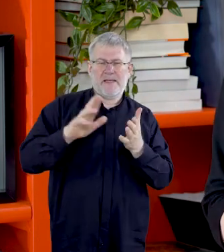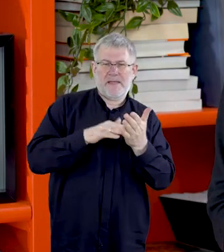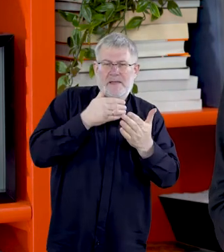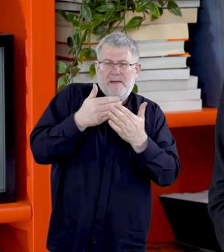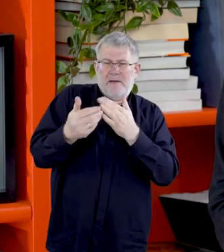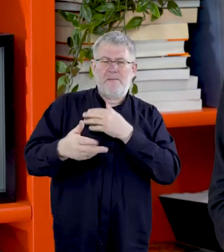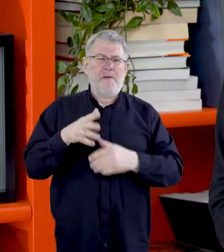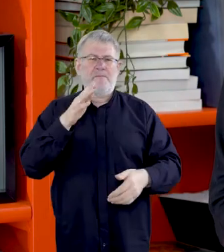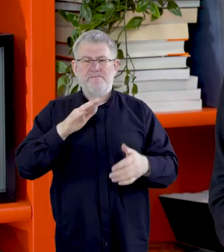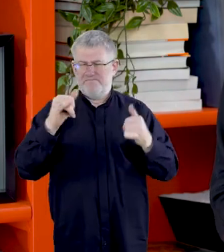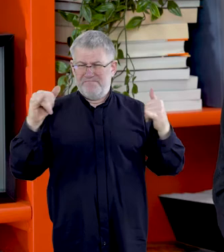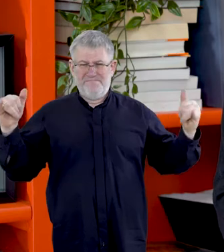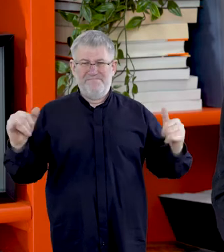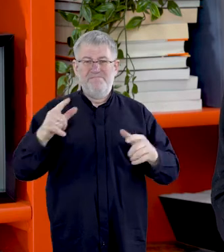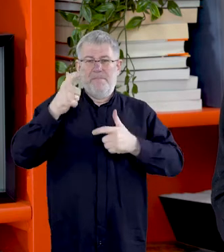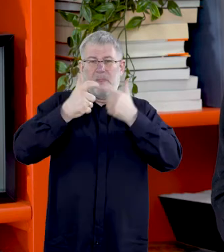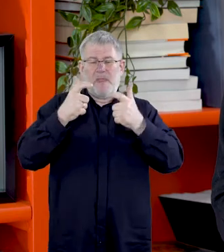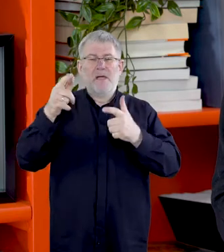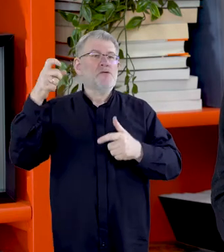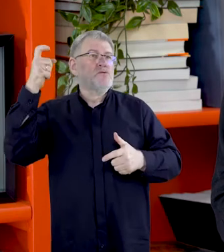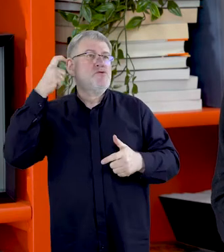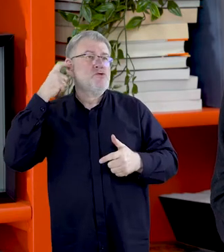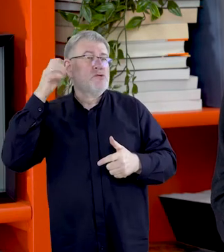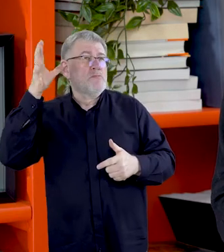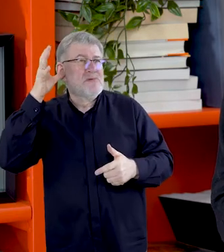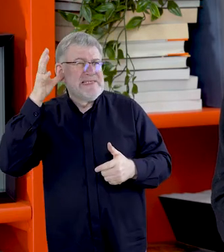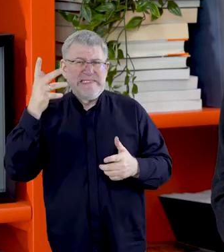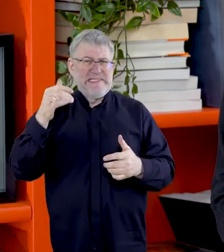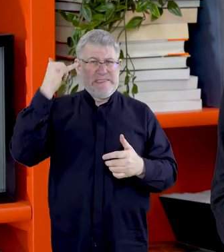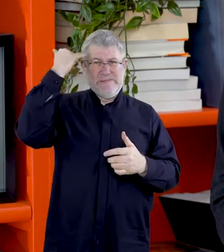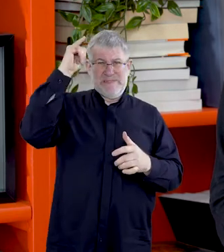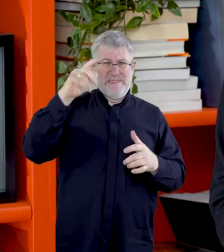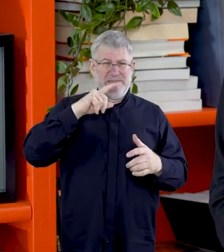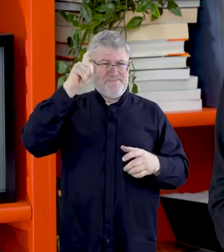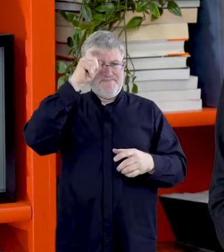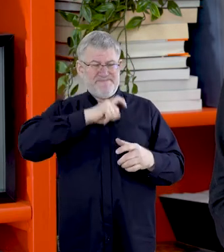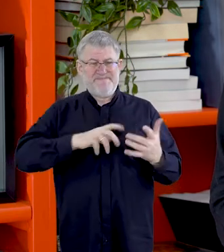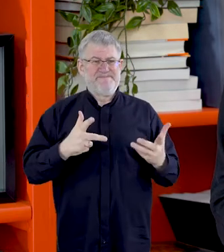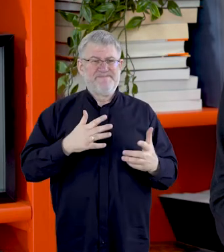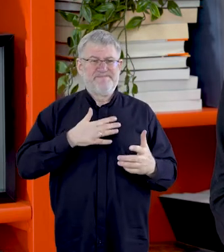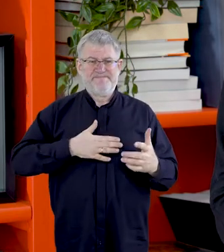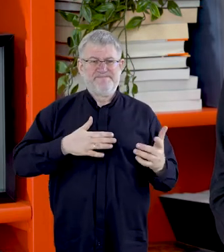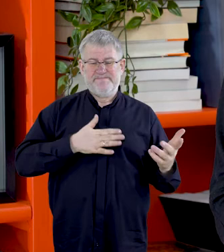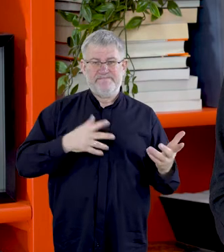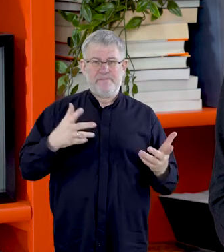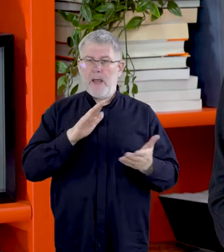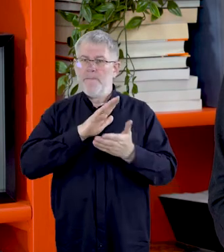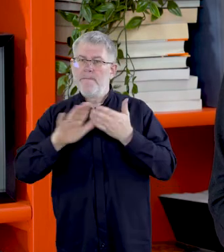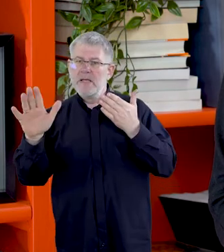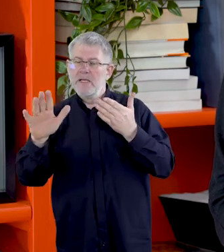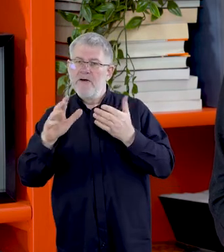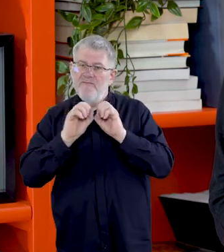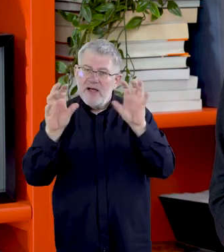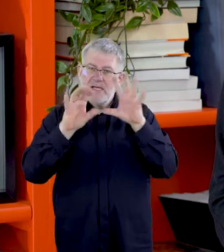przykład w bezokoliczniku, to razi ucha osoby słyszącej i w zasadzie bez wprowadzenia w kulturę